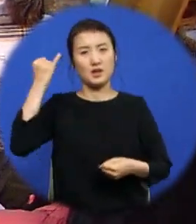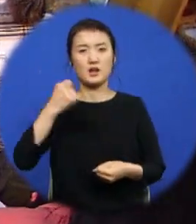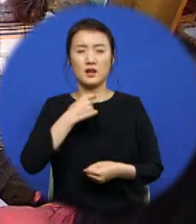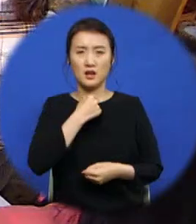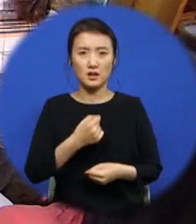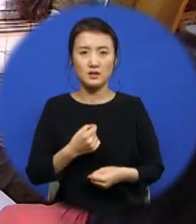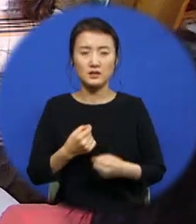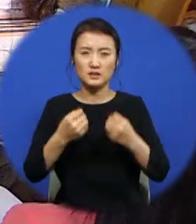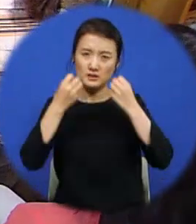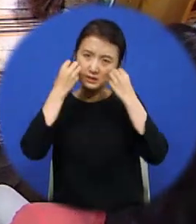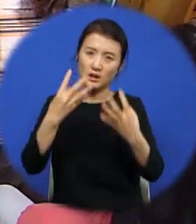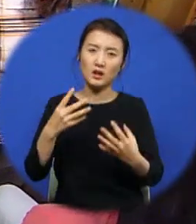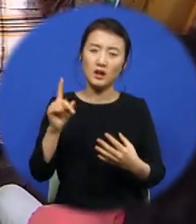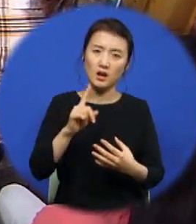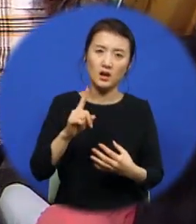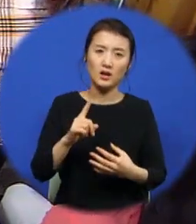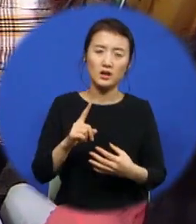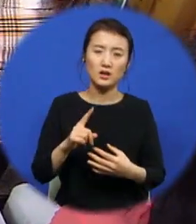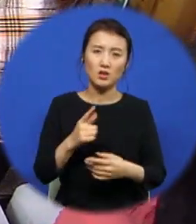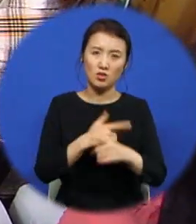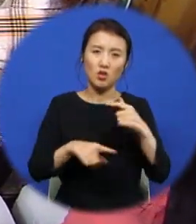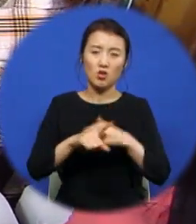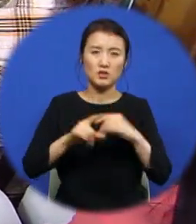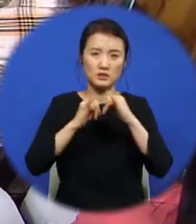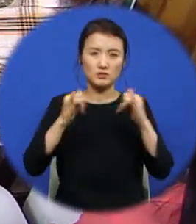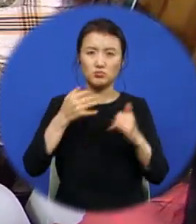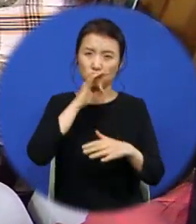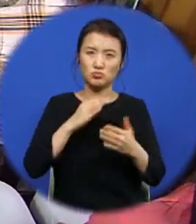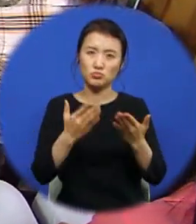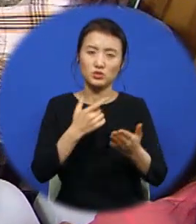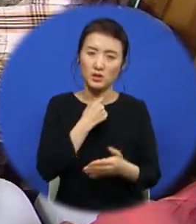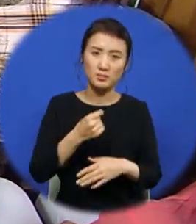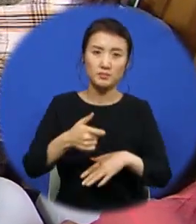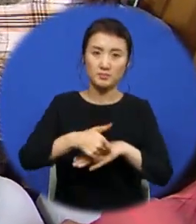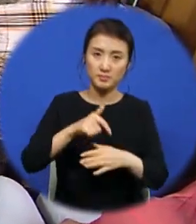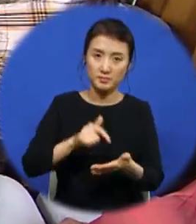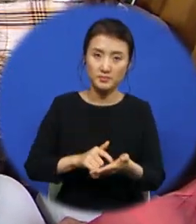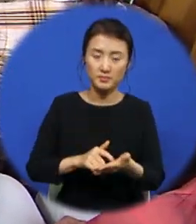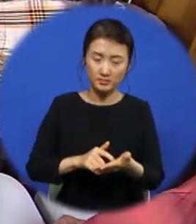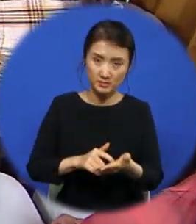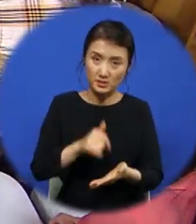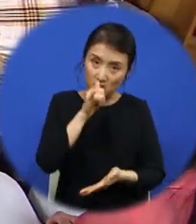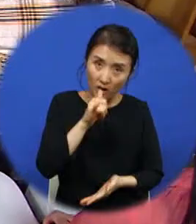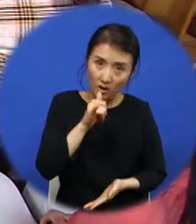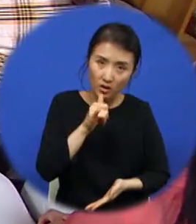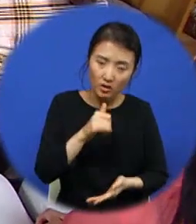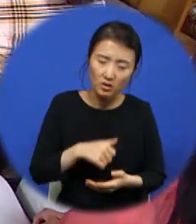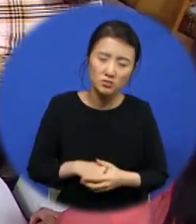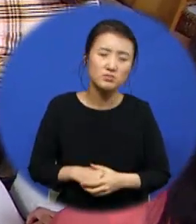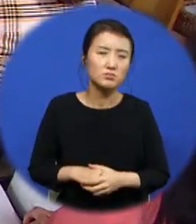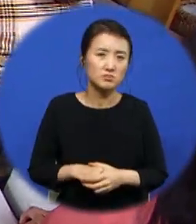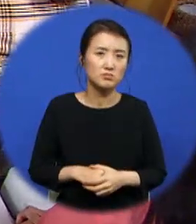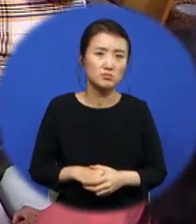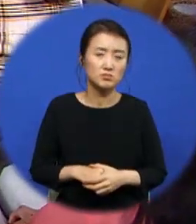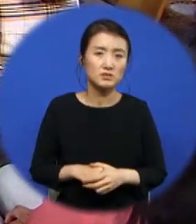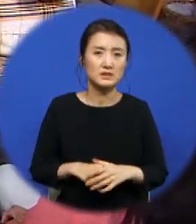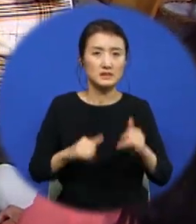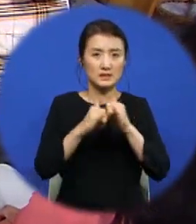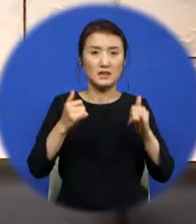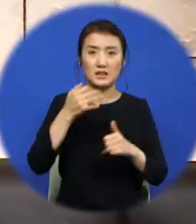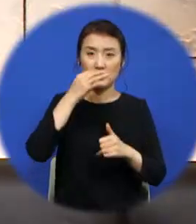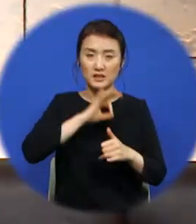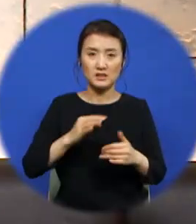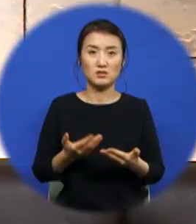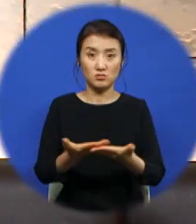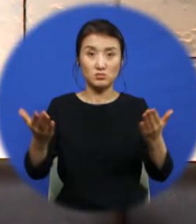새롭게 해서 더 세상 사람들이 유익하게 하겠다 여러분 죄상 삶을 유익하게 하면 사람들이 뭡니까 가만히 있습니까 지갑을